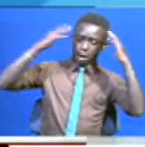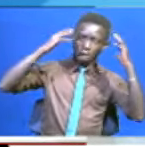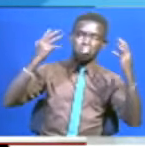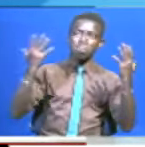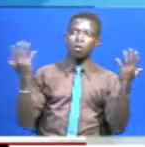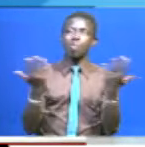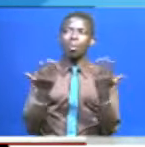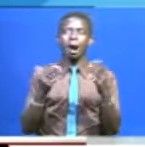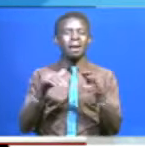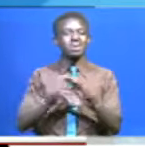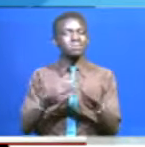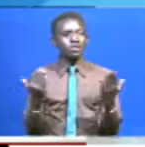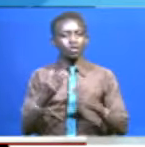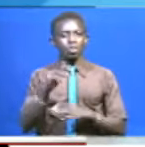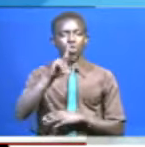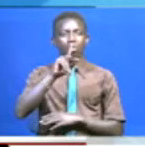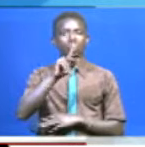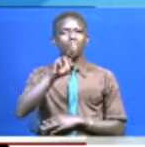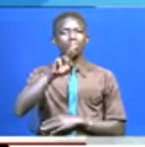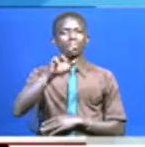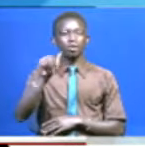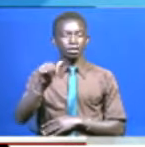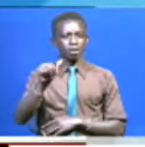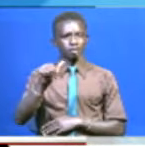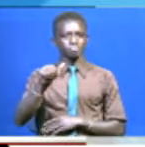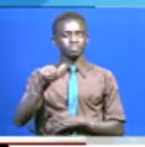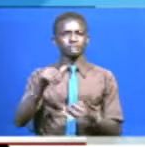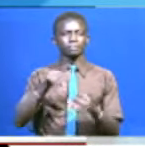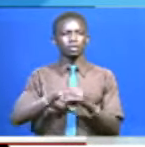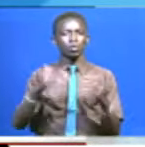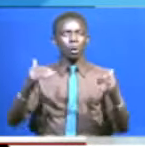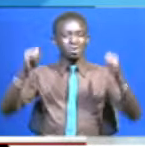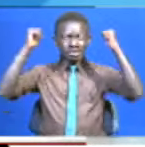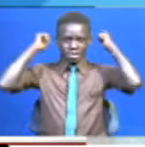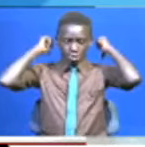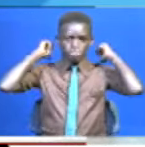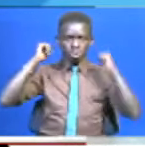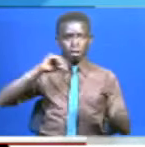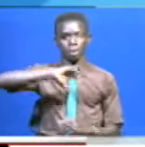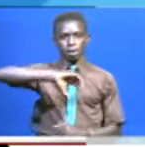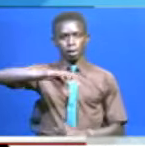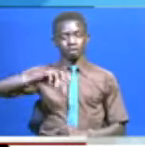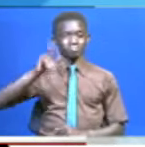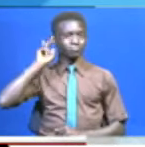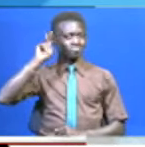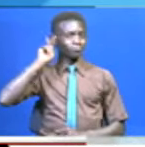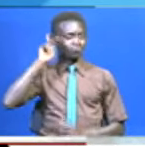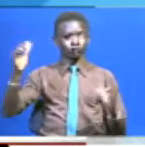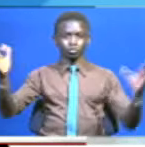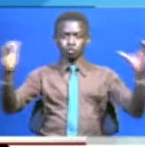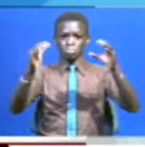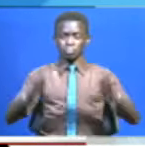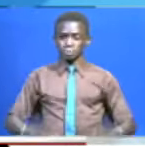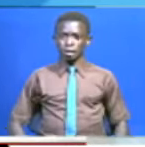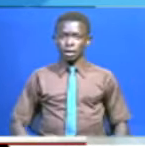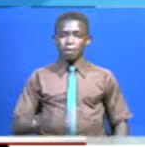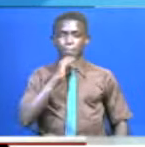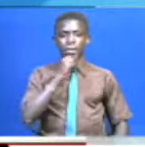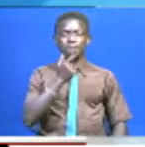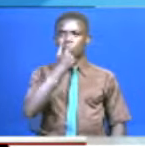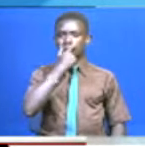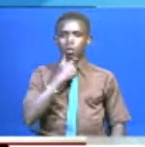eneo bunge la Mugirango Magharibi, kaunti ya Nyamira. Mwenda zake Eric Omwando mwenye umri wa miaka